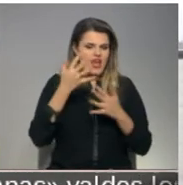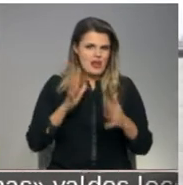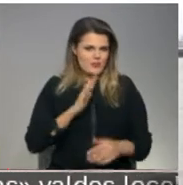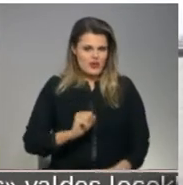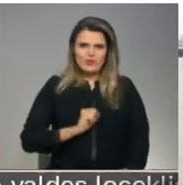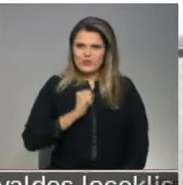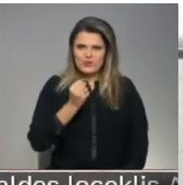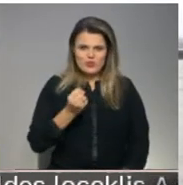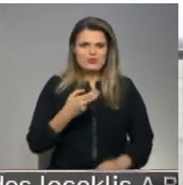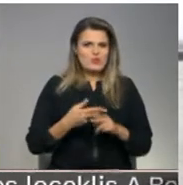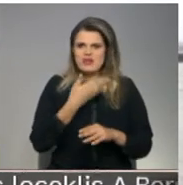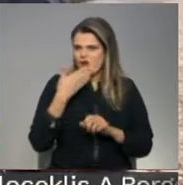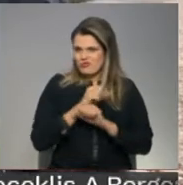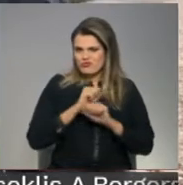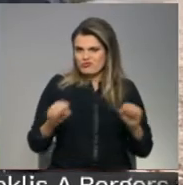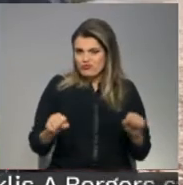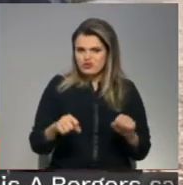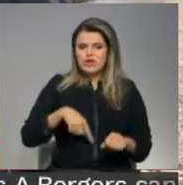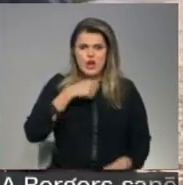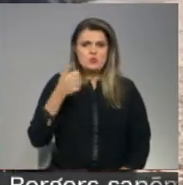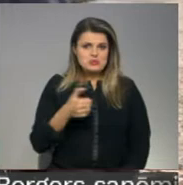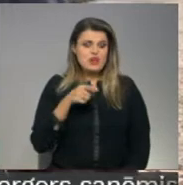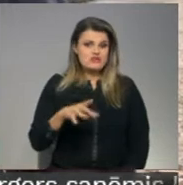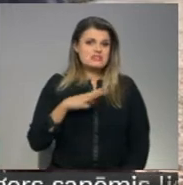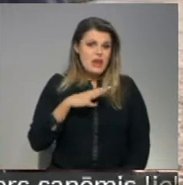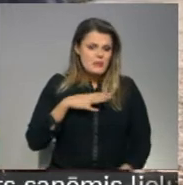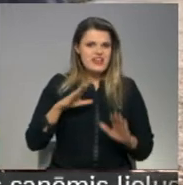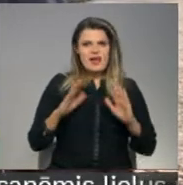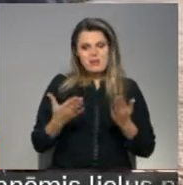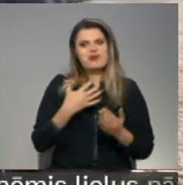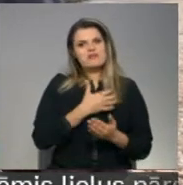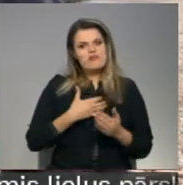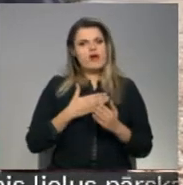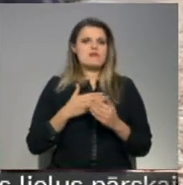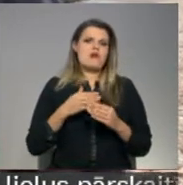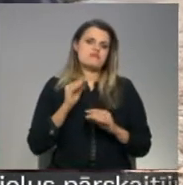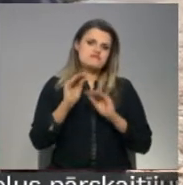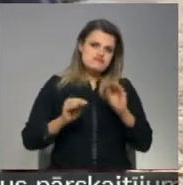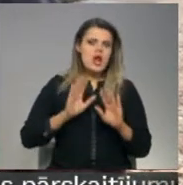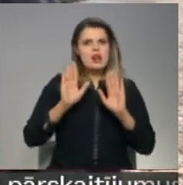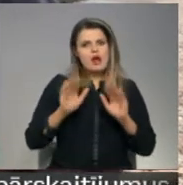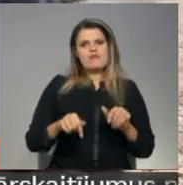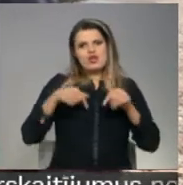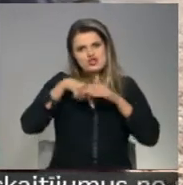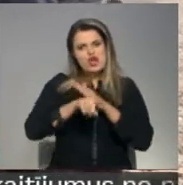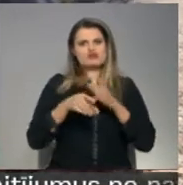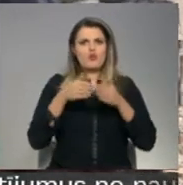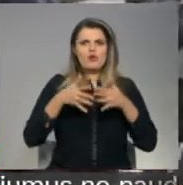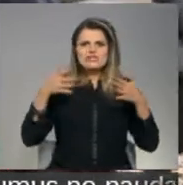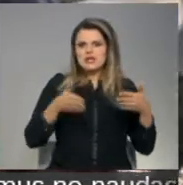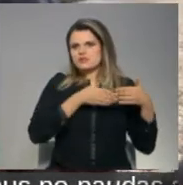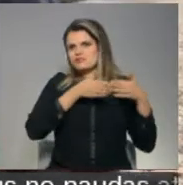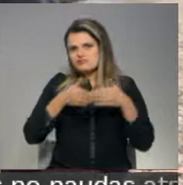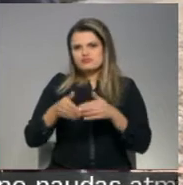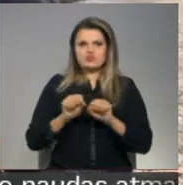nav droši. Tas ir vairākus gadus darīts, bet nu, skaidrs, ka jānodrošina, lai šo operāciju varētu veikt ostas iekšienē drošos